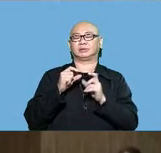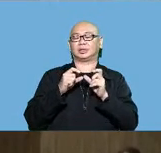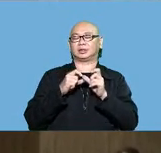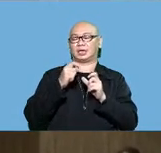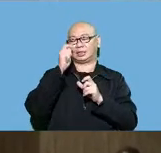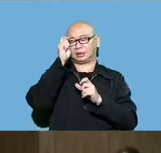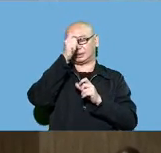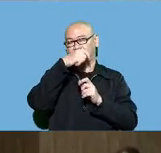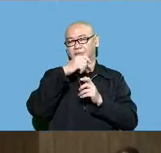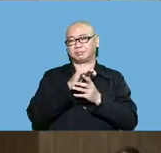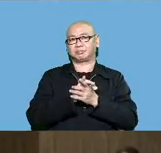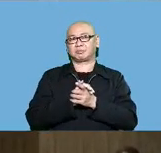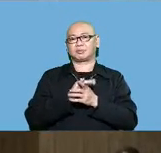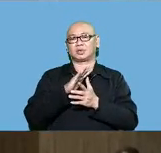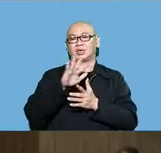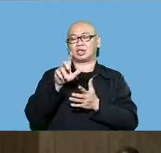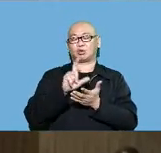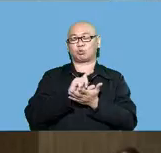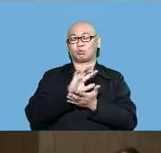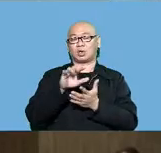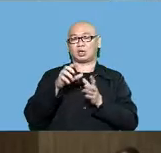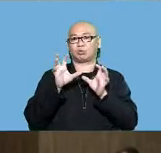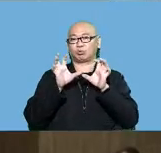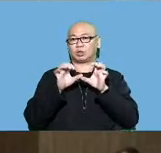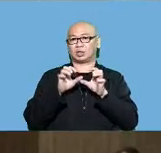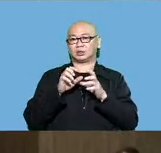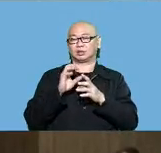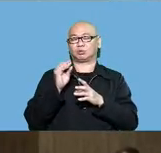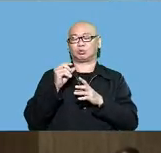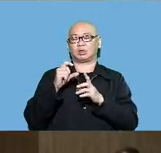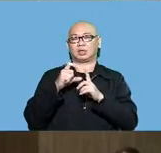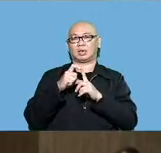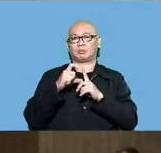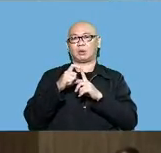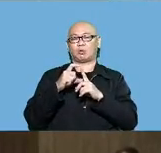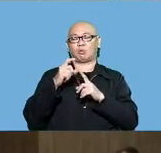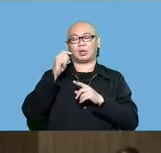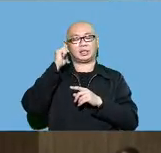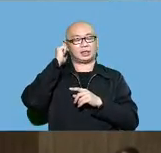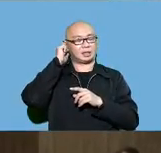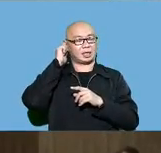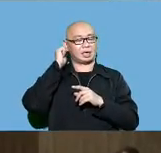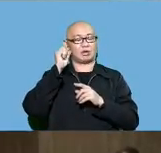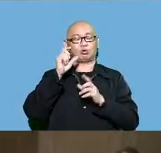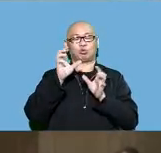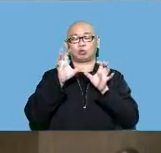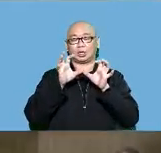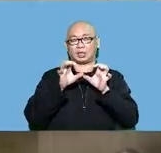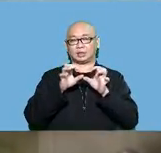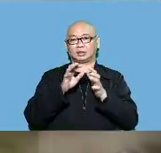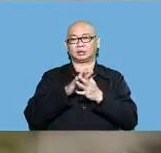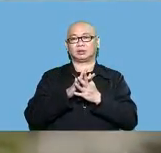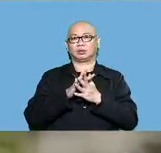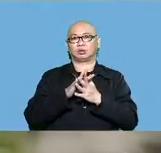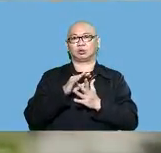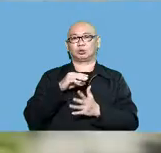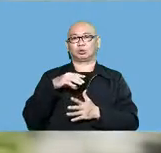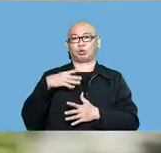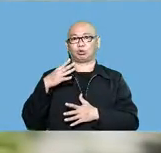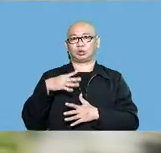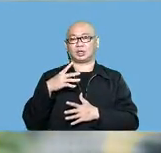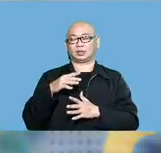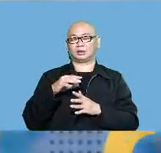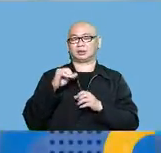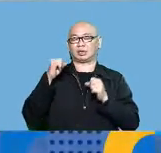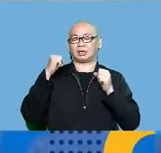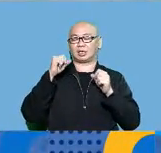maupun jurusan di lingkungan UNES, Ketua Dharma Wanita dan Pengurus Dharma Wanita UNES, para dosen dan tenaga